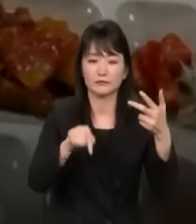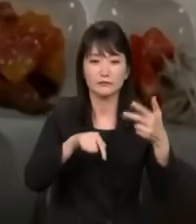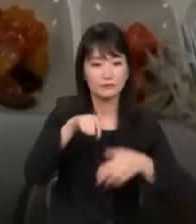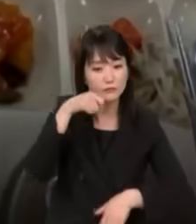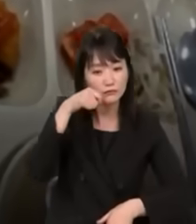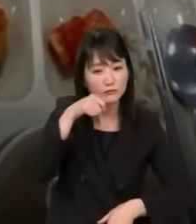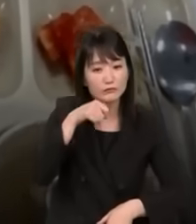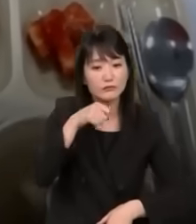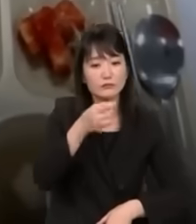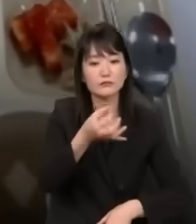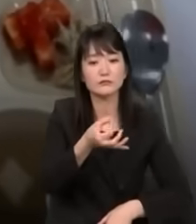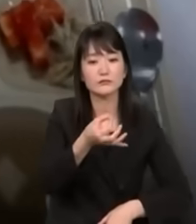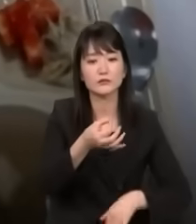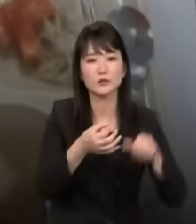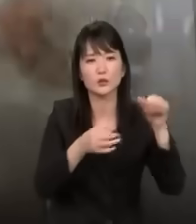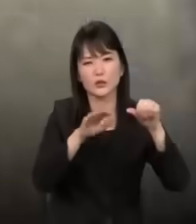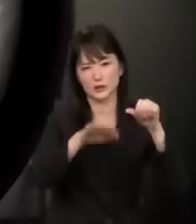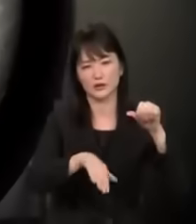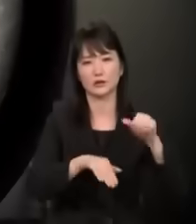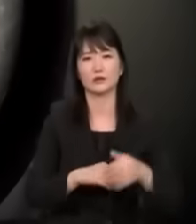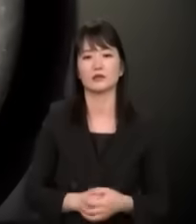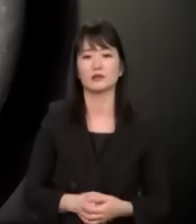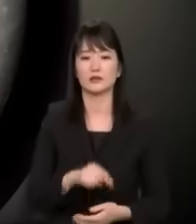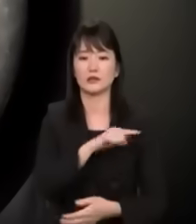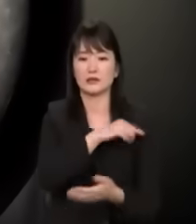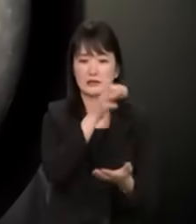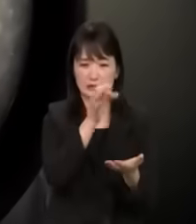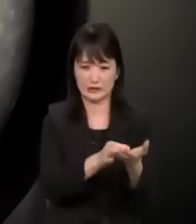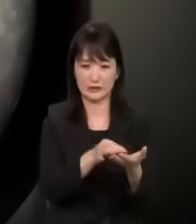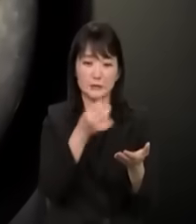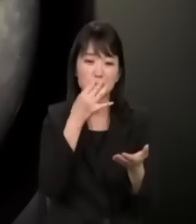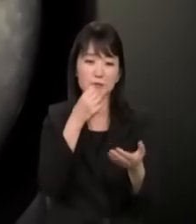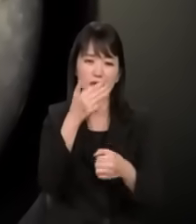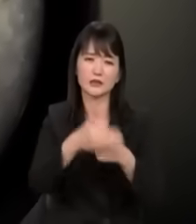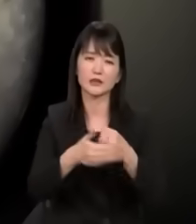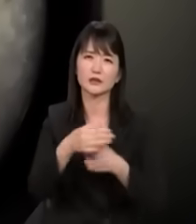식대는 5천 원도 채 안 됐습니다. 가장 싼 밥, 대구의